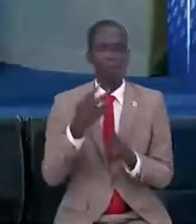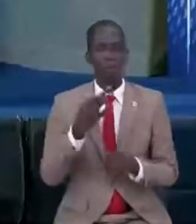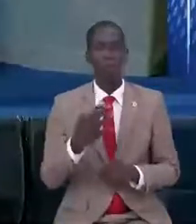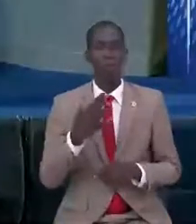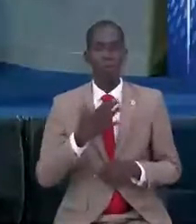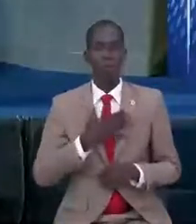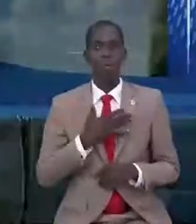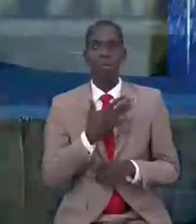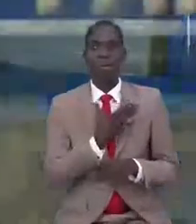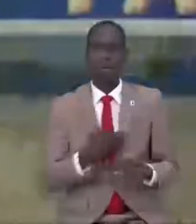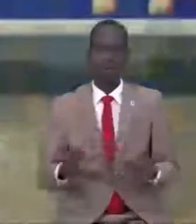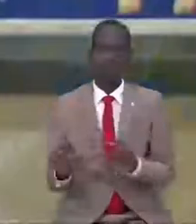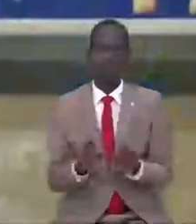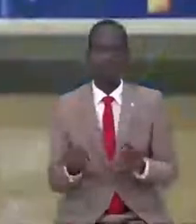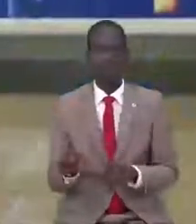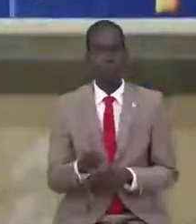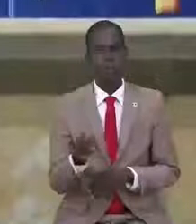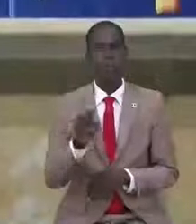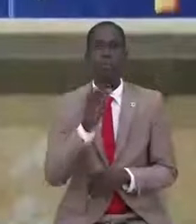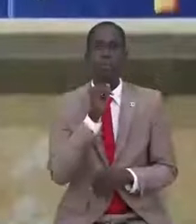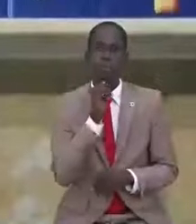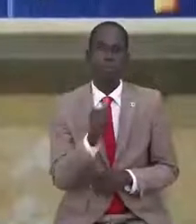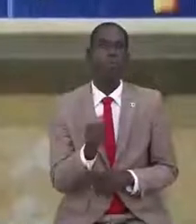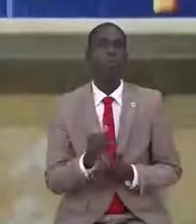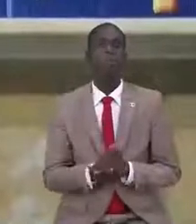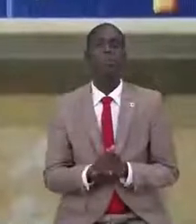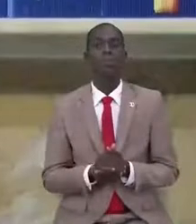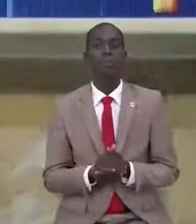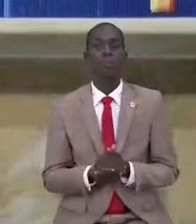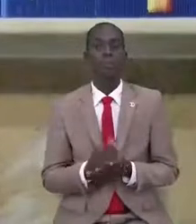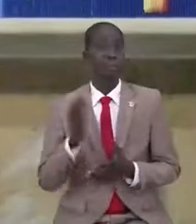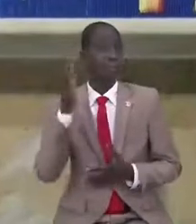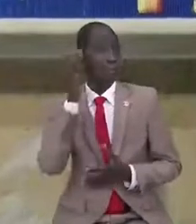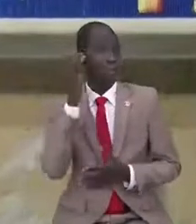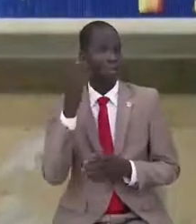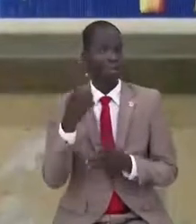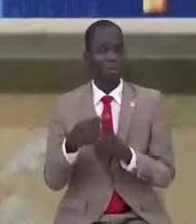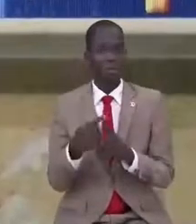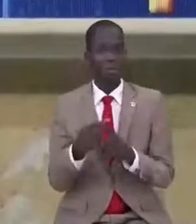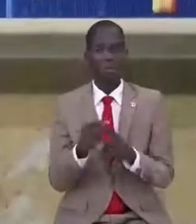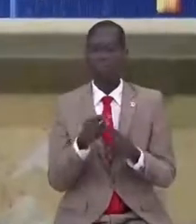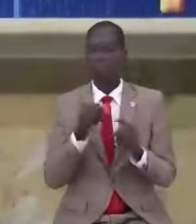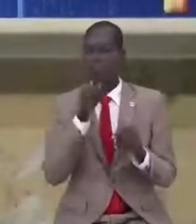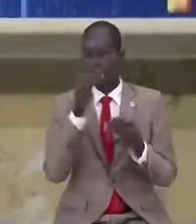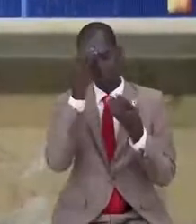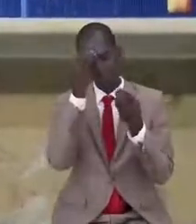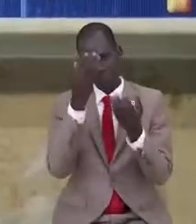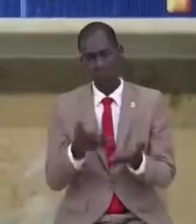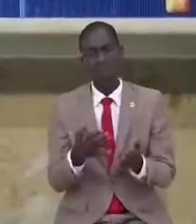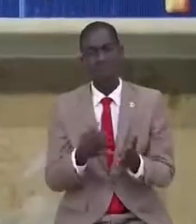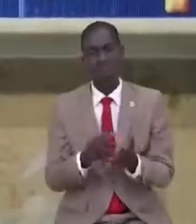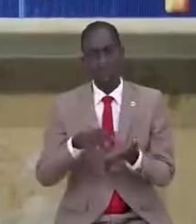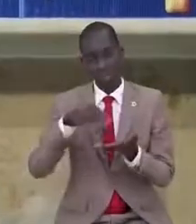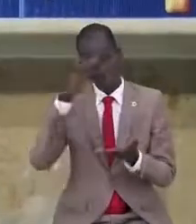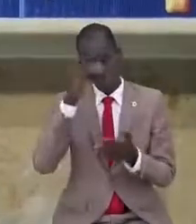mes paroles et qui ne les pratique pas, il écoute, il n'obéit pas, il apprend, il